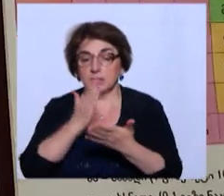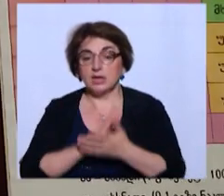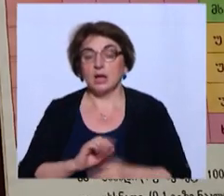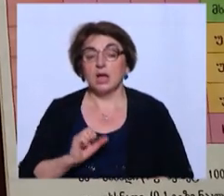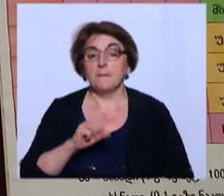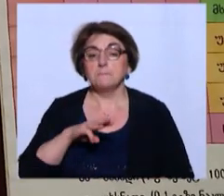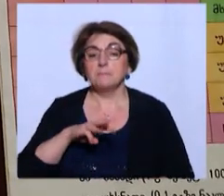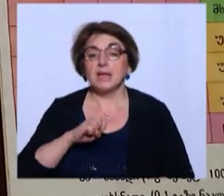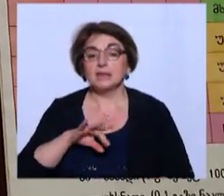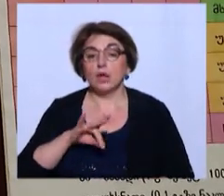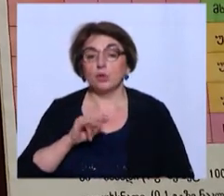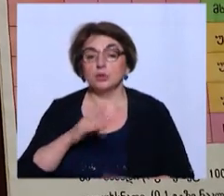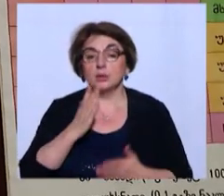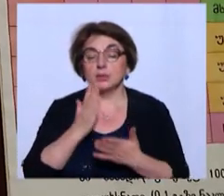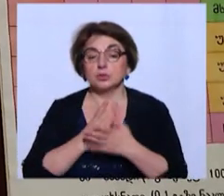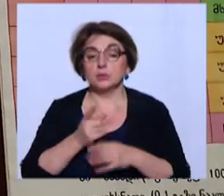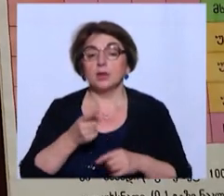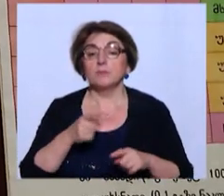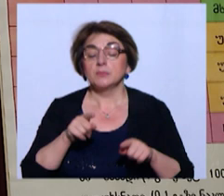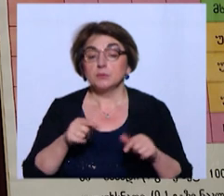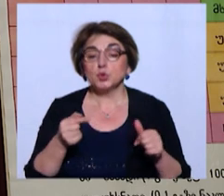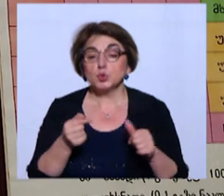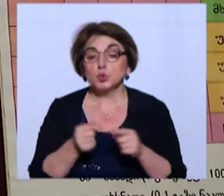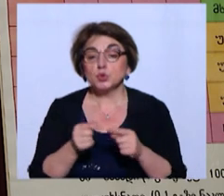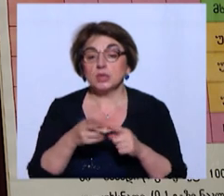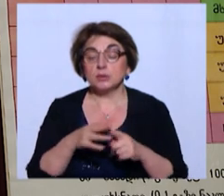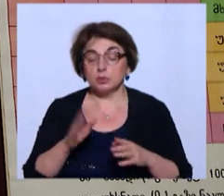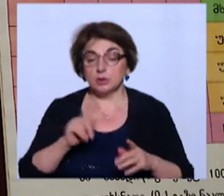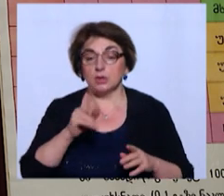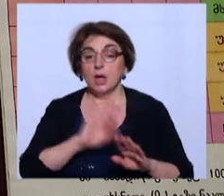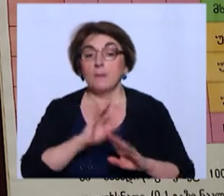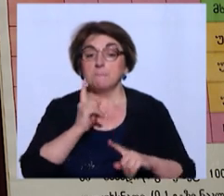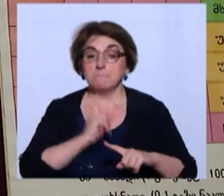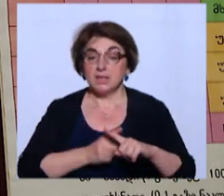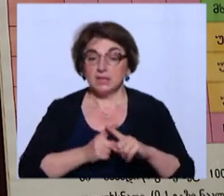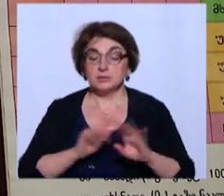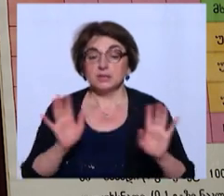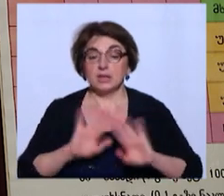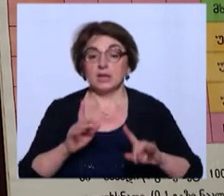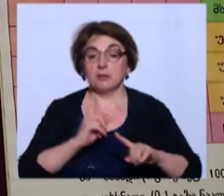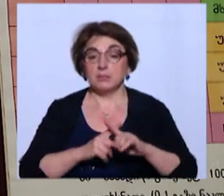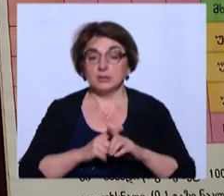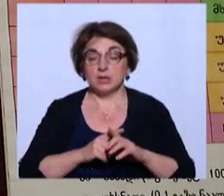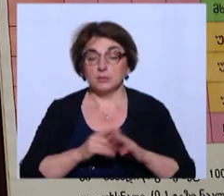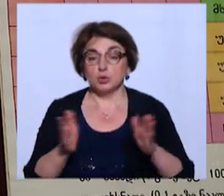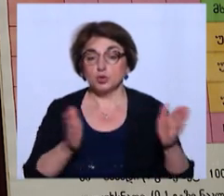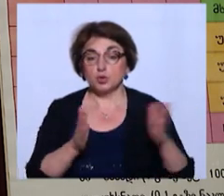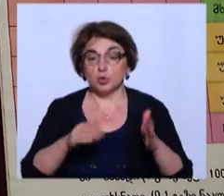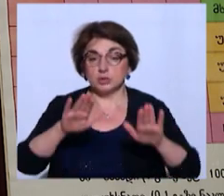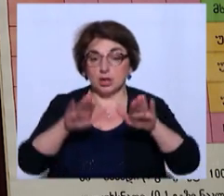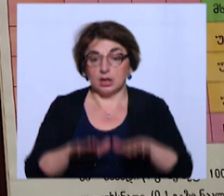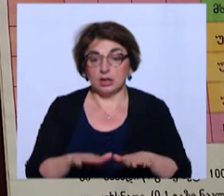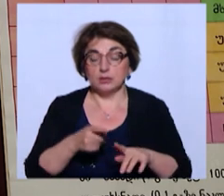მეტალოიდი? მეტალოიდი სწორედ იმიტომაც არის მოთავსებული მეტალებსა და არამეტალებს შორის, რომ მათ აქვთ გარდამავალი თვისებები,